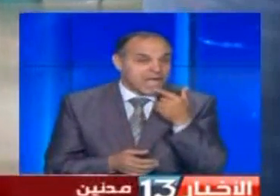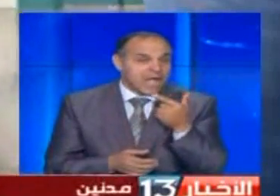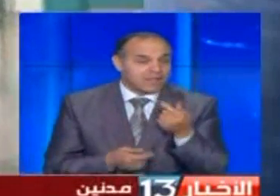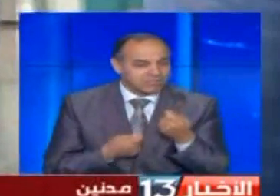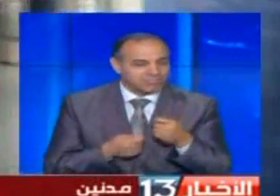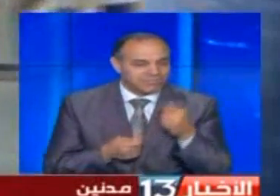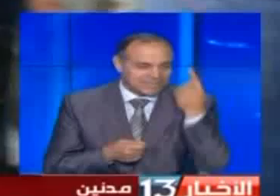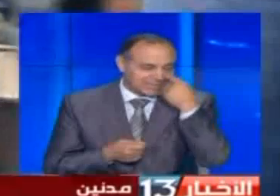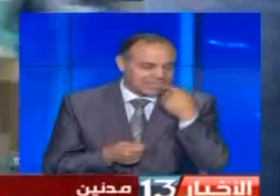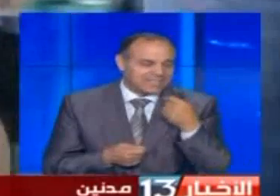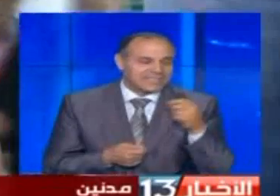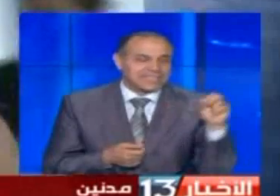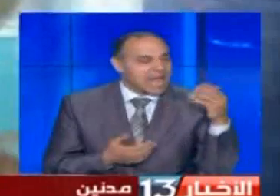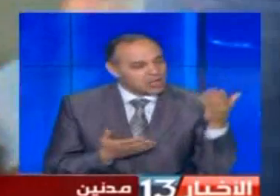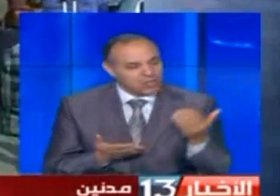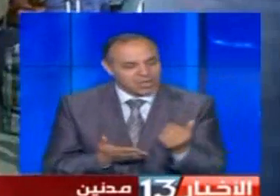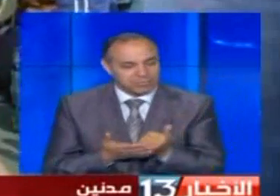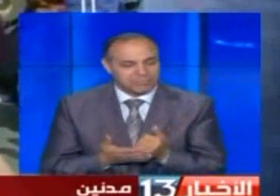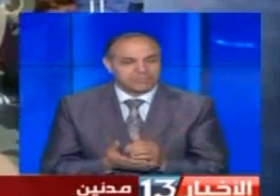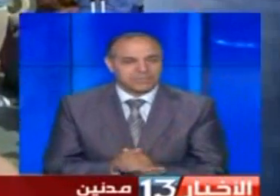الترويج لجربة كوجهة سياحية.